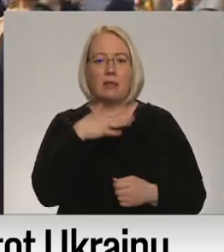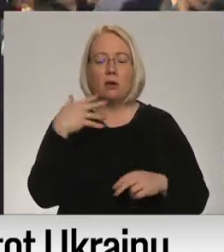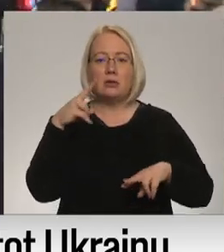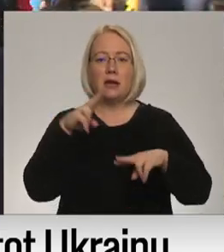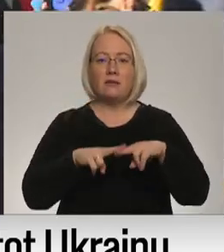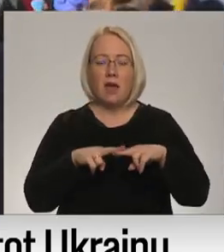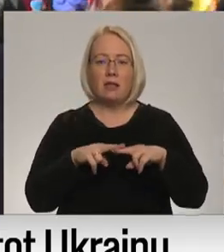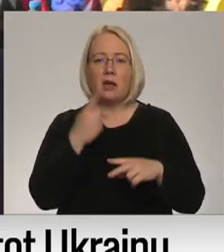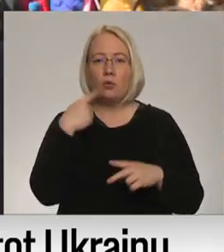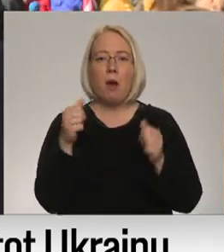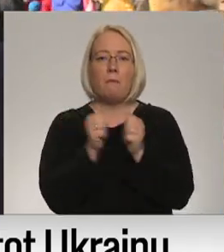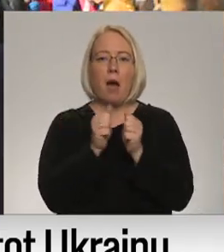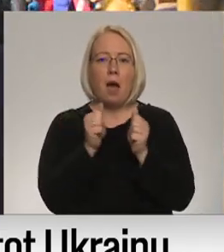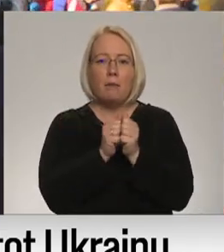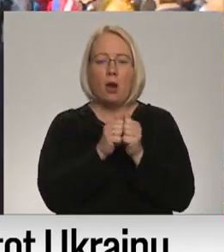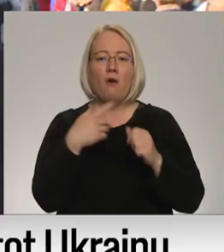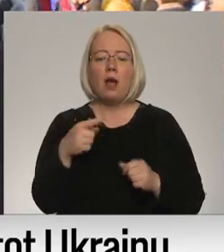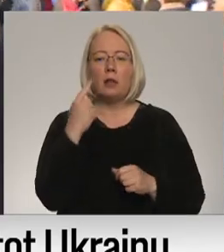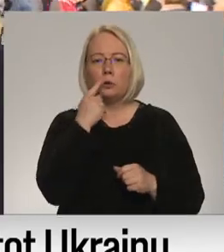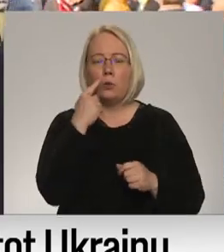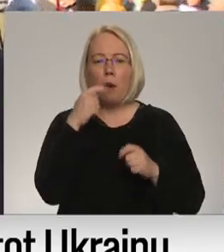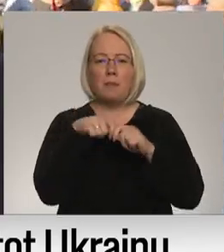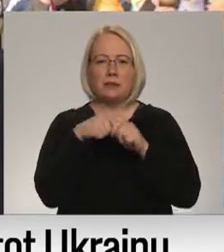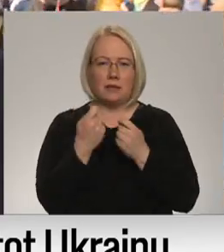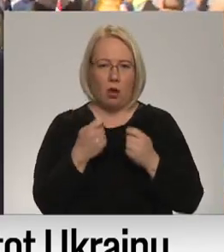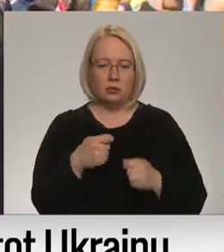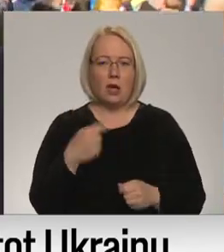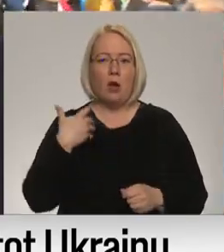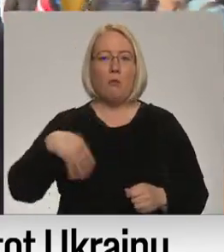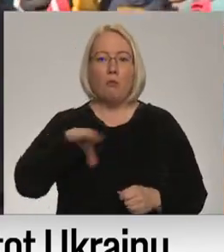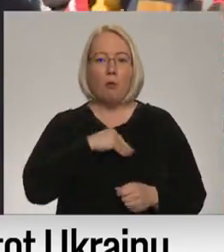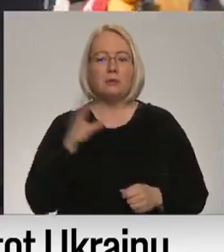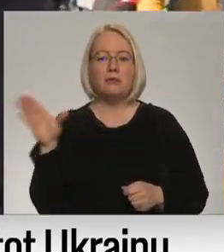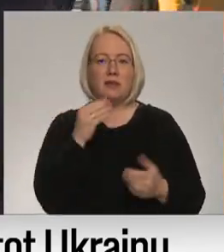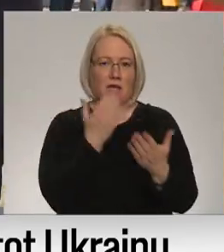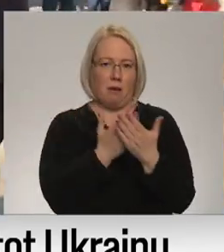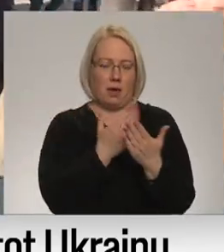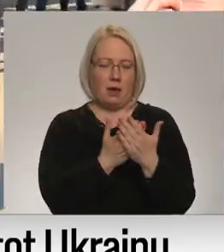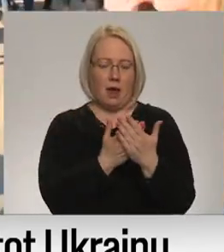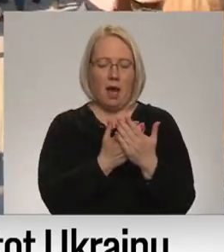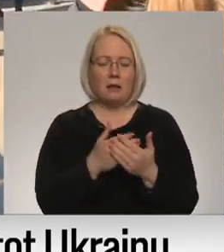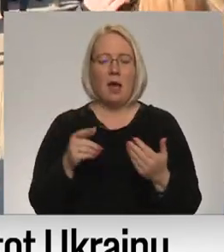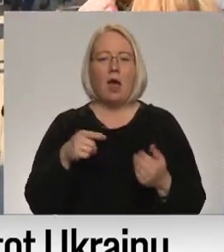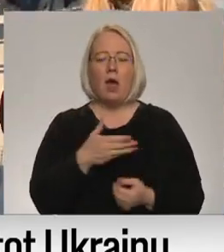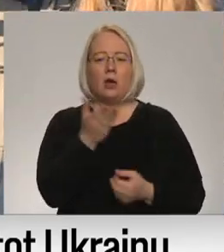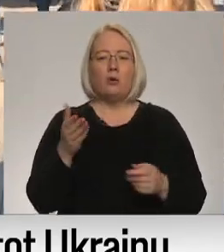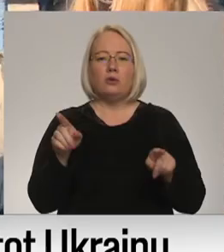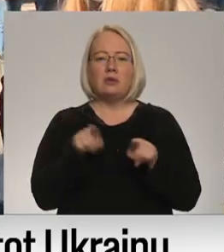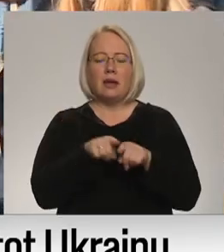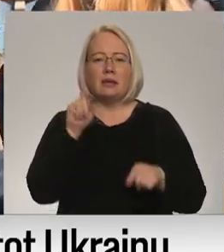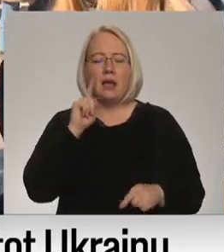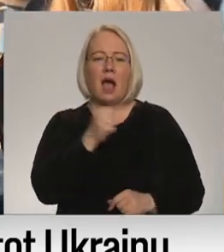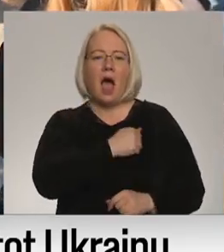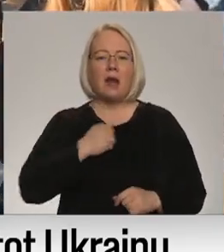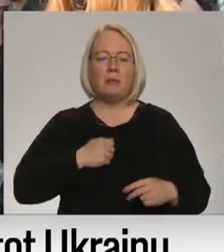no papīra un vēl zobi izlausti. Mums tas viss jāpierāda. Jūs teicāt, ka jums armijas biedri arī dzīvo Ukrainā, vai jūs